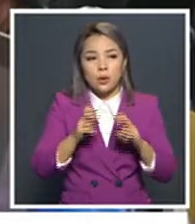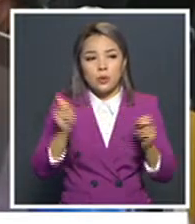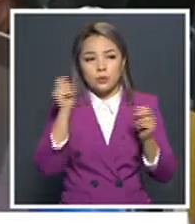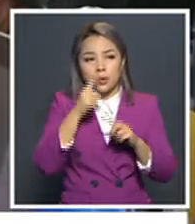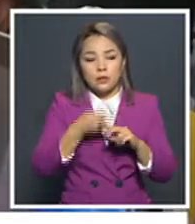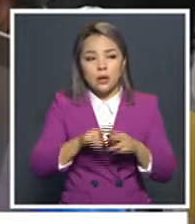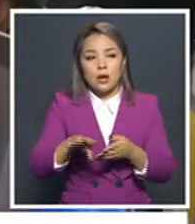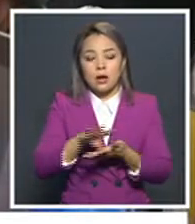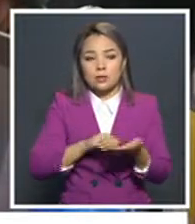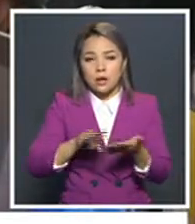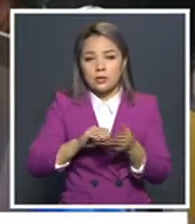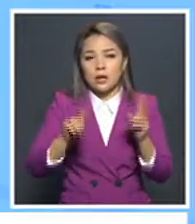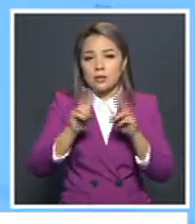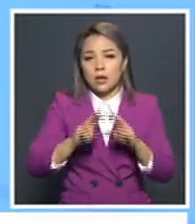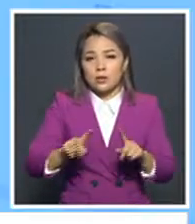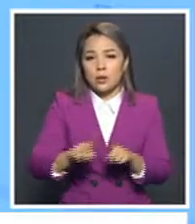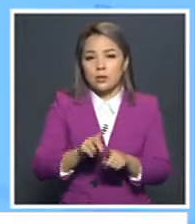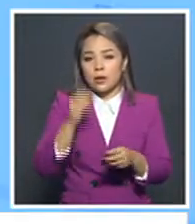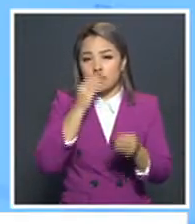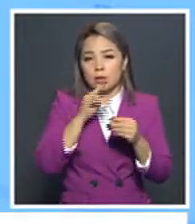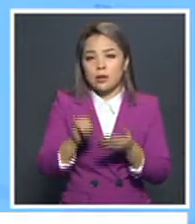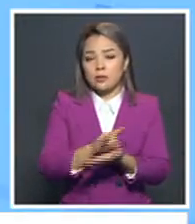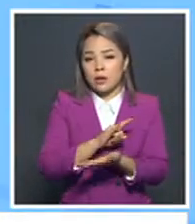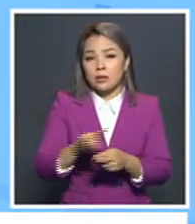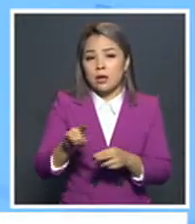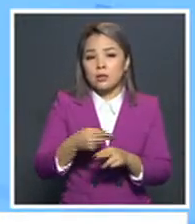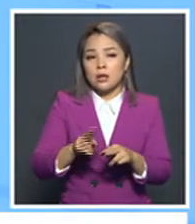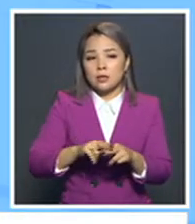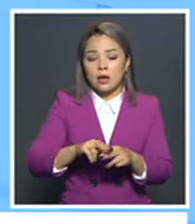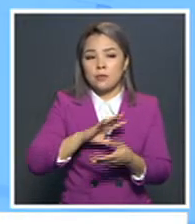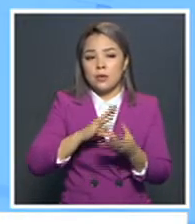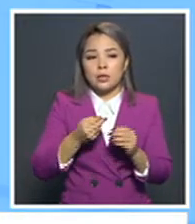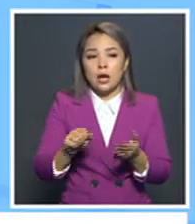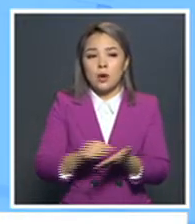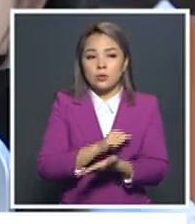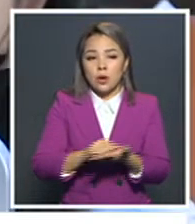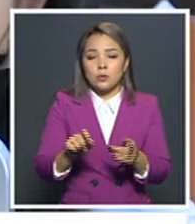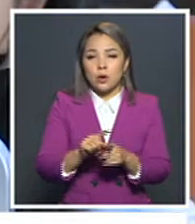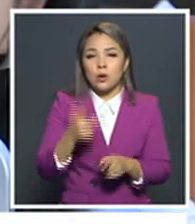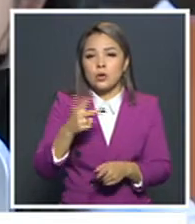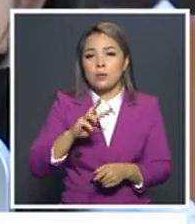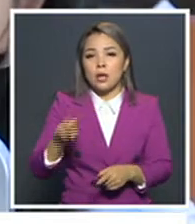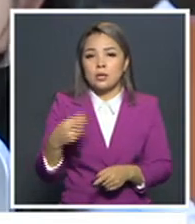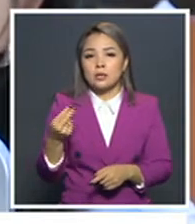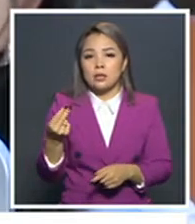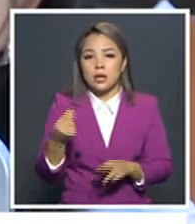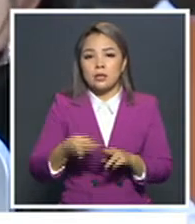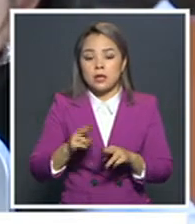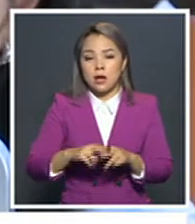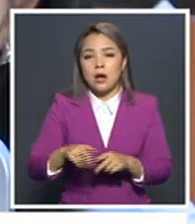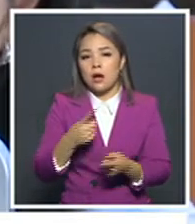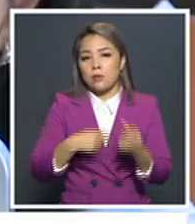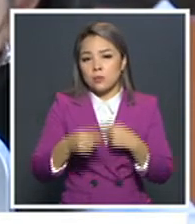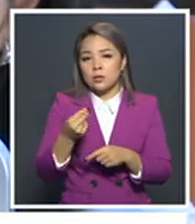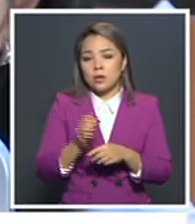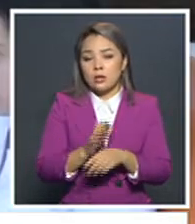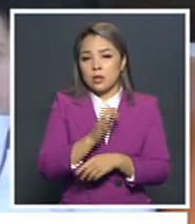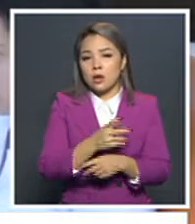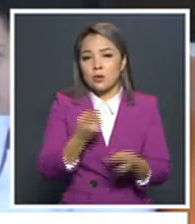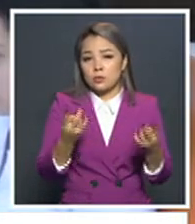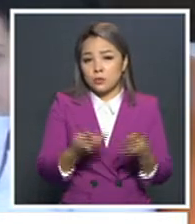есептеудің нәтижесінде кезінде жалған құжат өткізген отбасыларға төленіп кеткен 3 миллиард теңгеге жуық қаржы қазынаға қайтарылатын